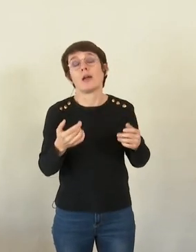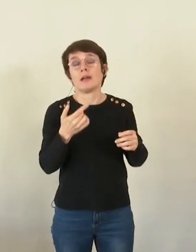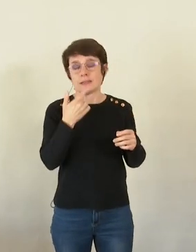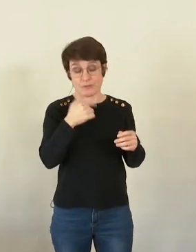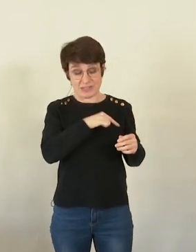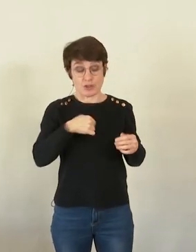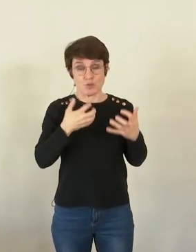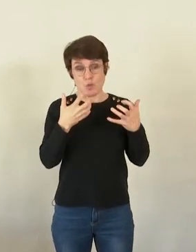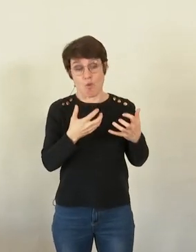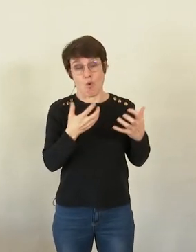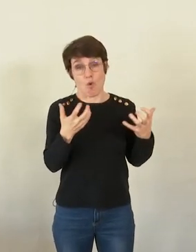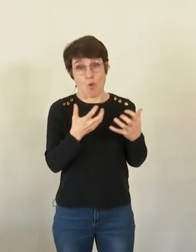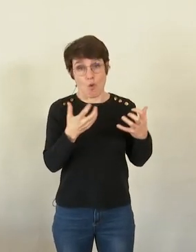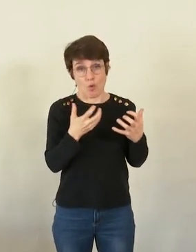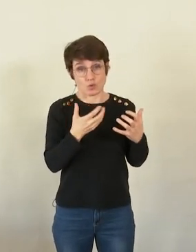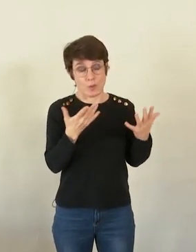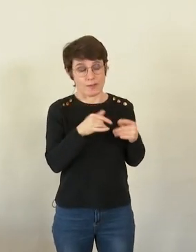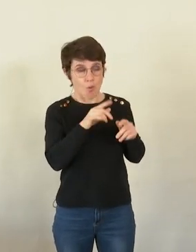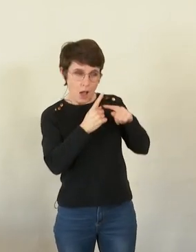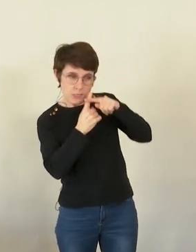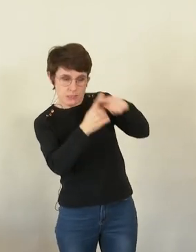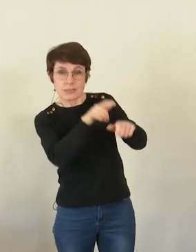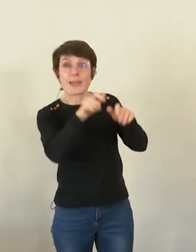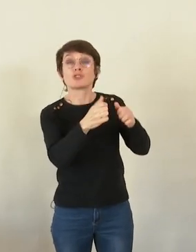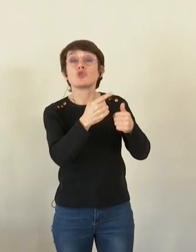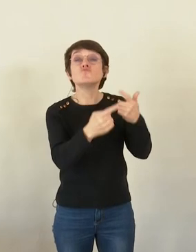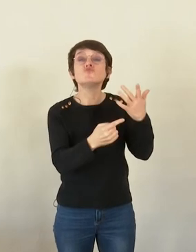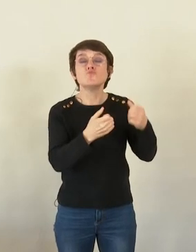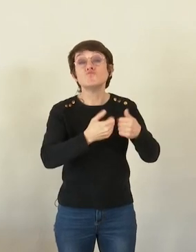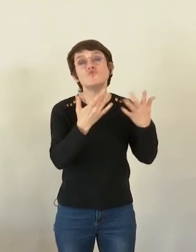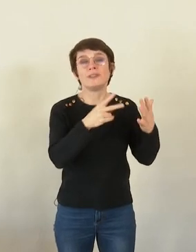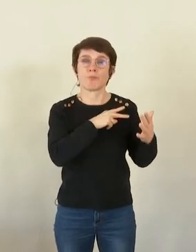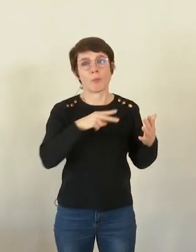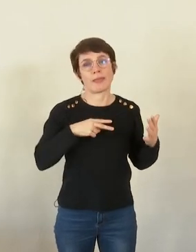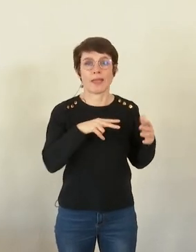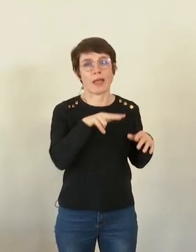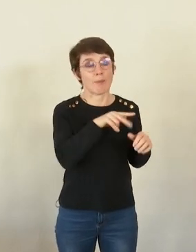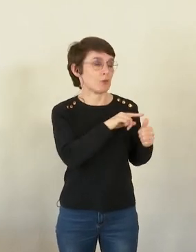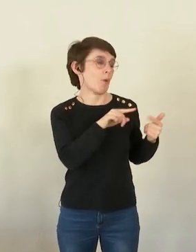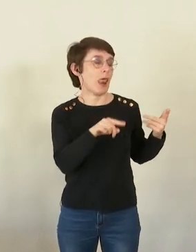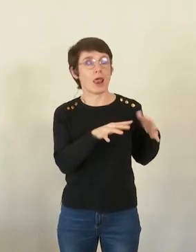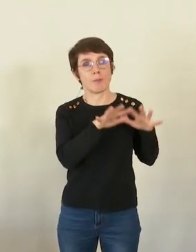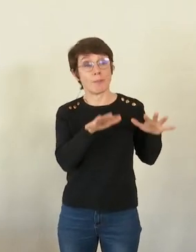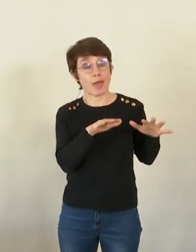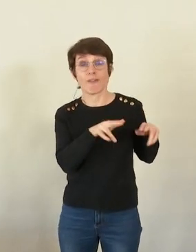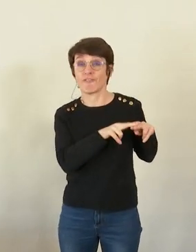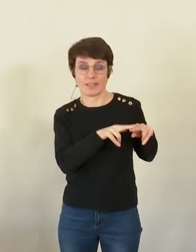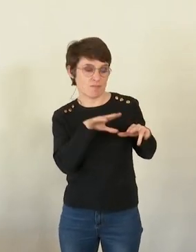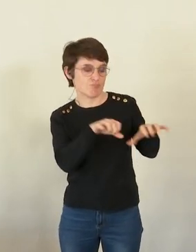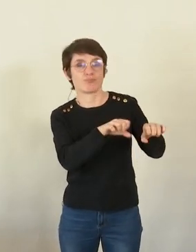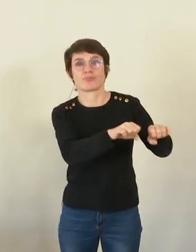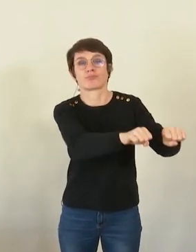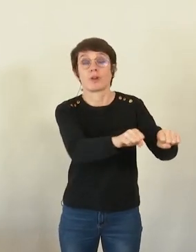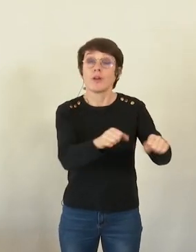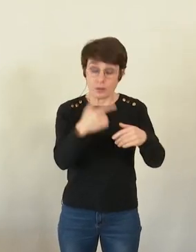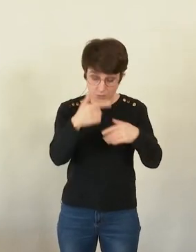2 ans appartenant à des multipropriétaires et et donc nous attelons aujourd'hui à cela en effet il y a urgence à